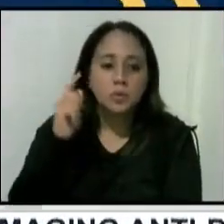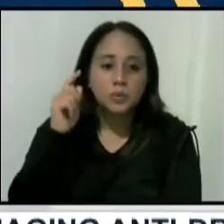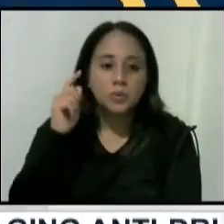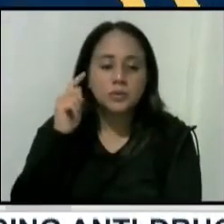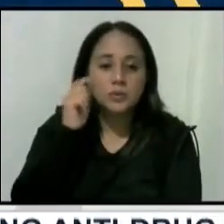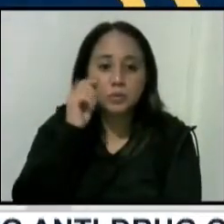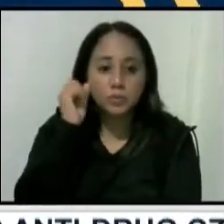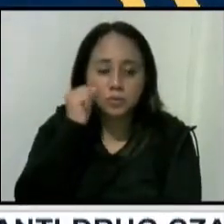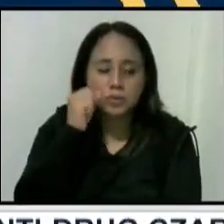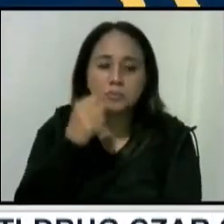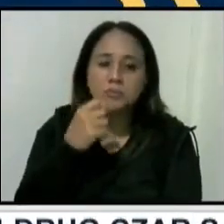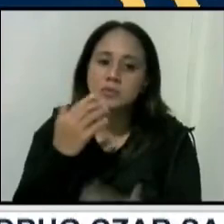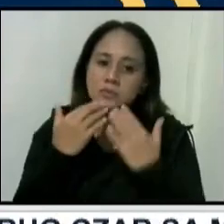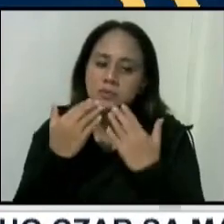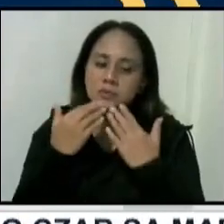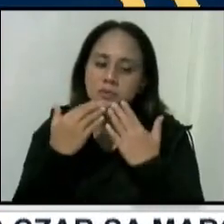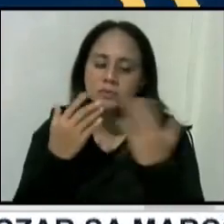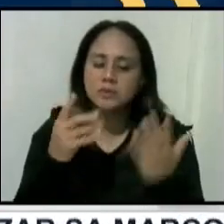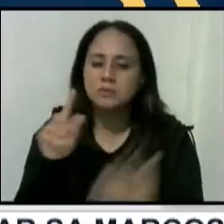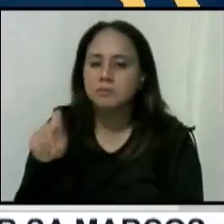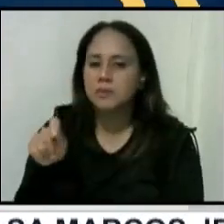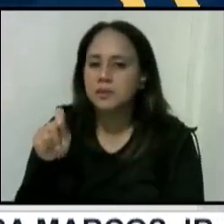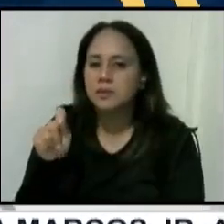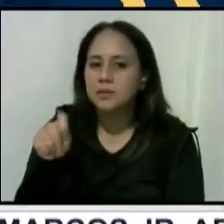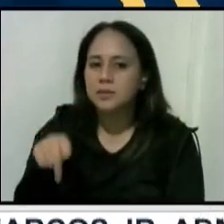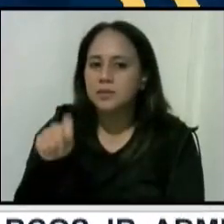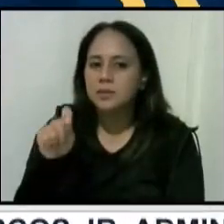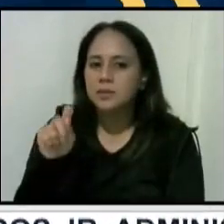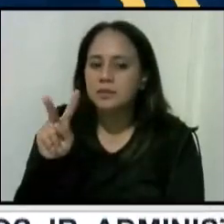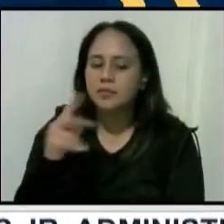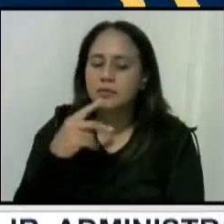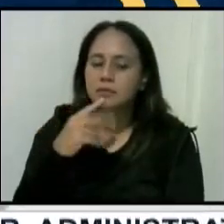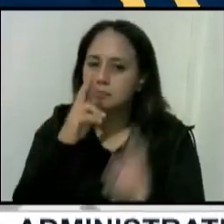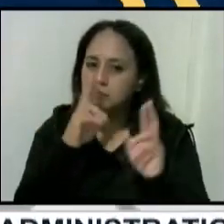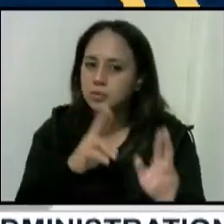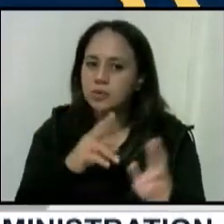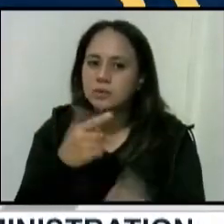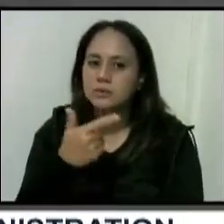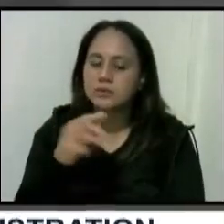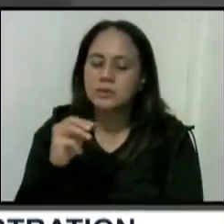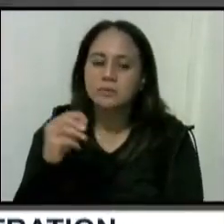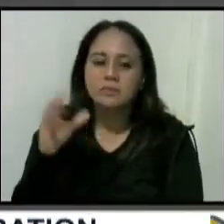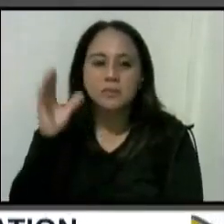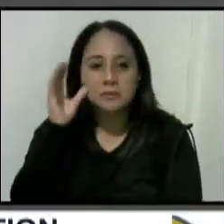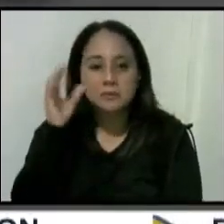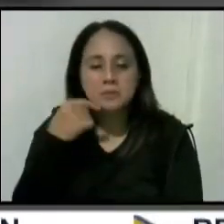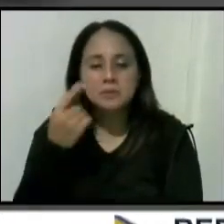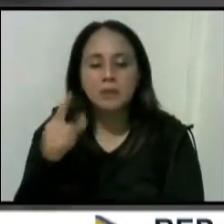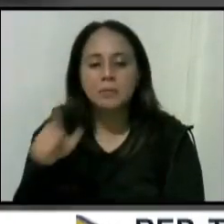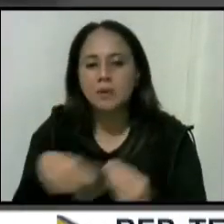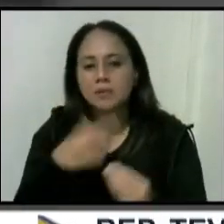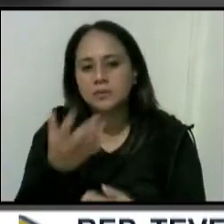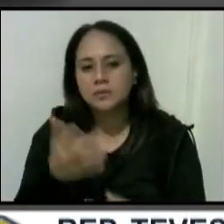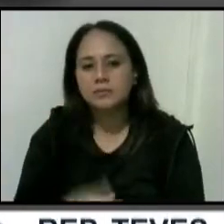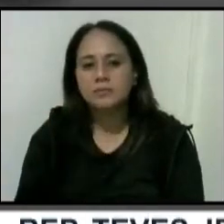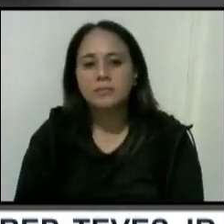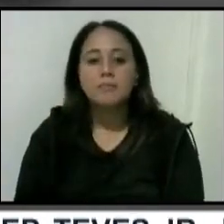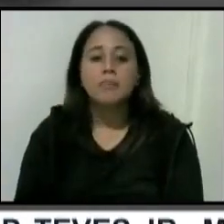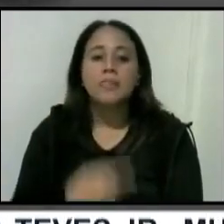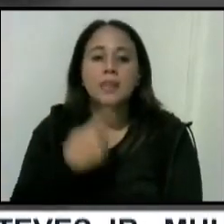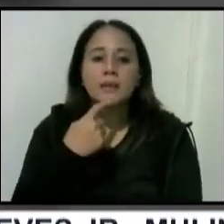PTV at ikinararangal nila ang mensahe ni GM Castillo tungkol sa kanila. Sa isang pahayag naman ng